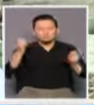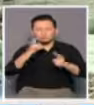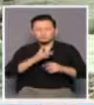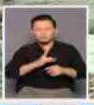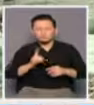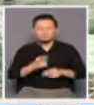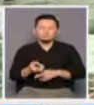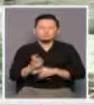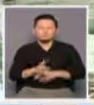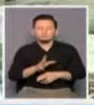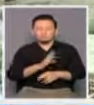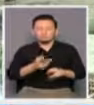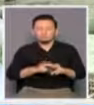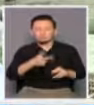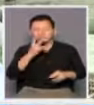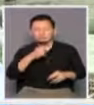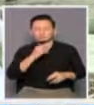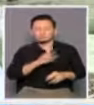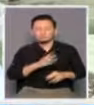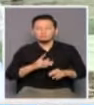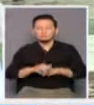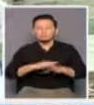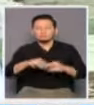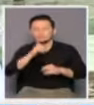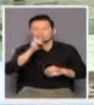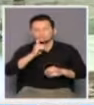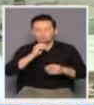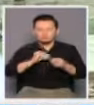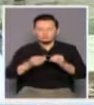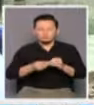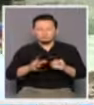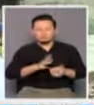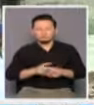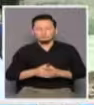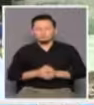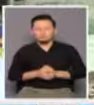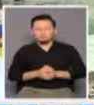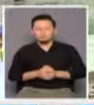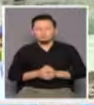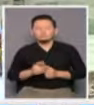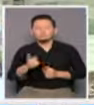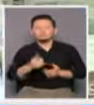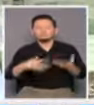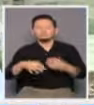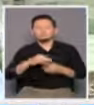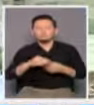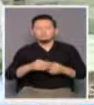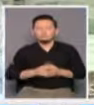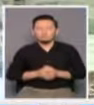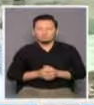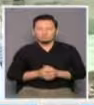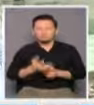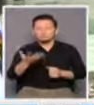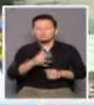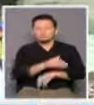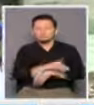келіп тұрмыз. Міне көргеніңіздей халық түсінбеушілік білдірмей жатыр. Неге ол бес